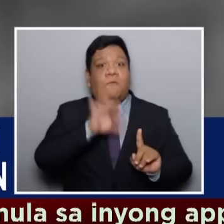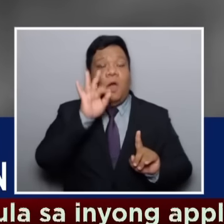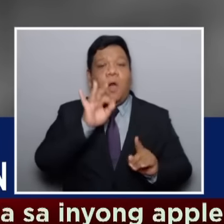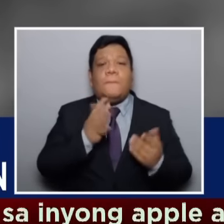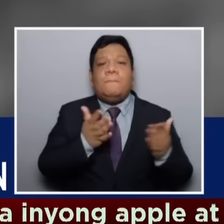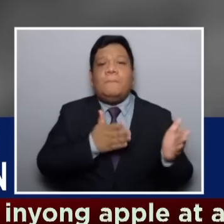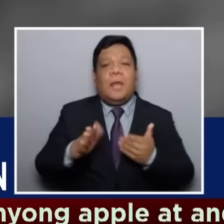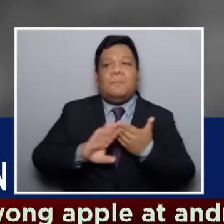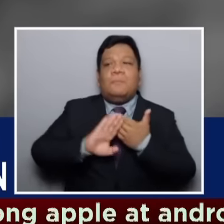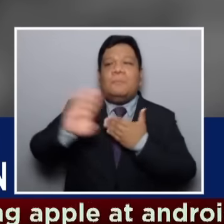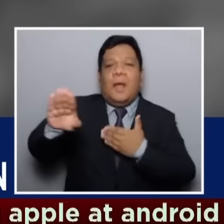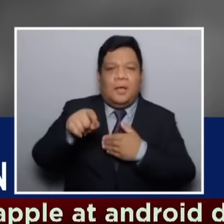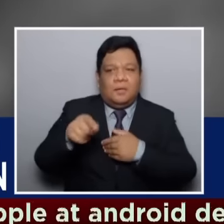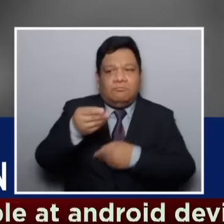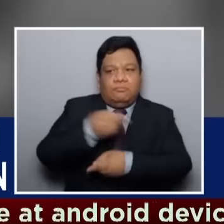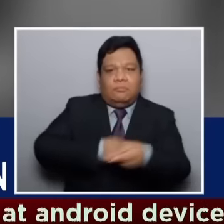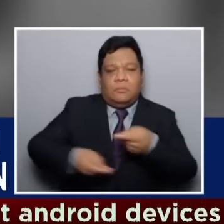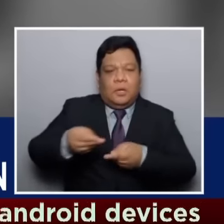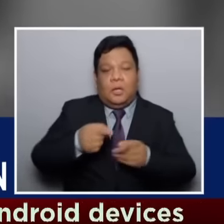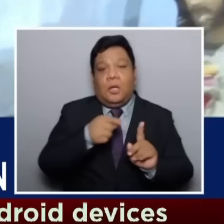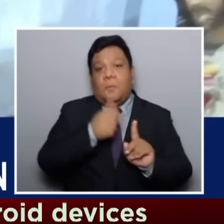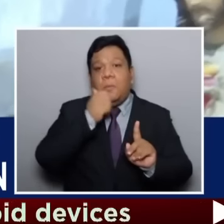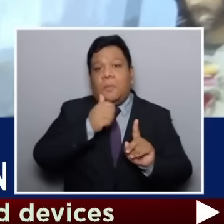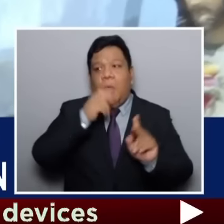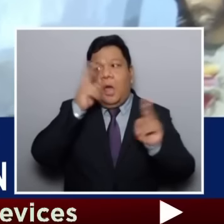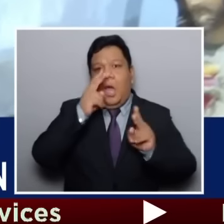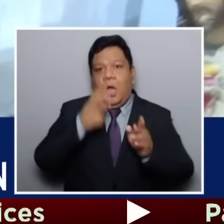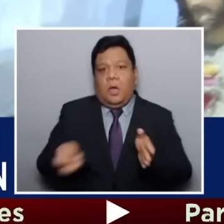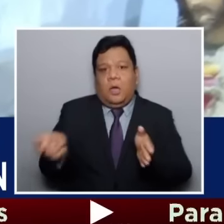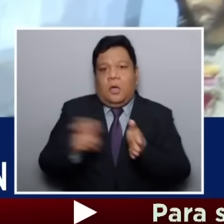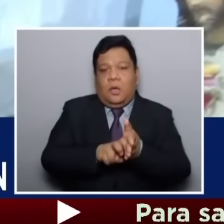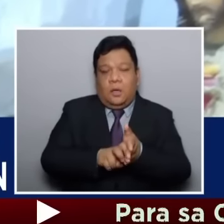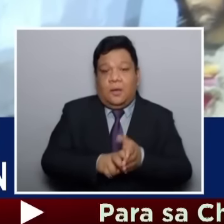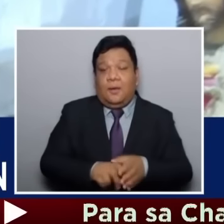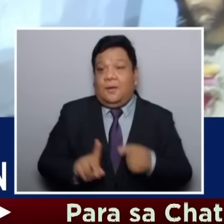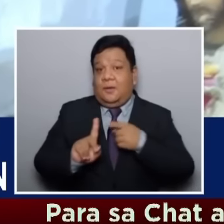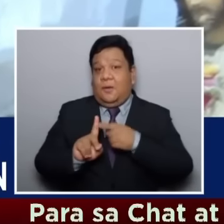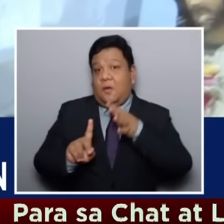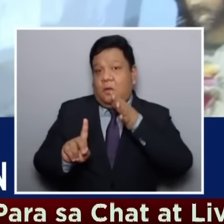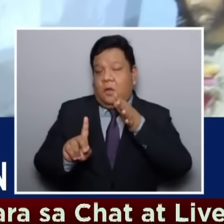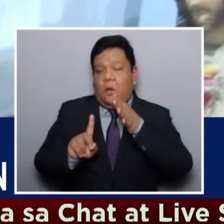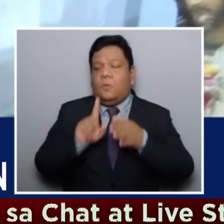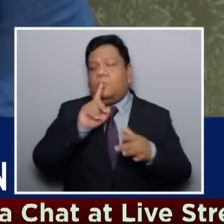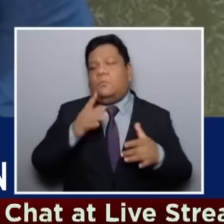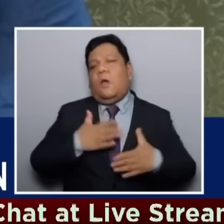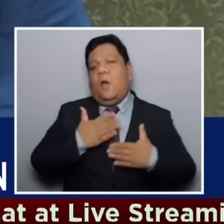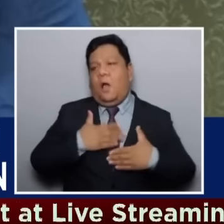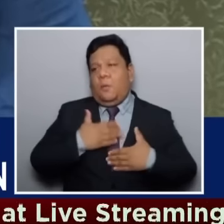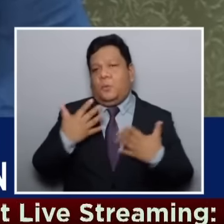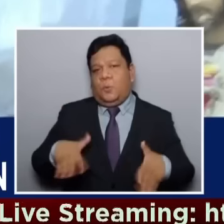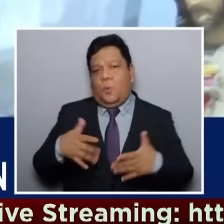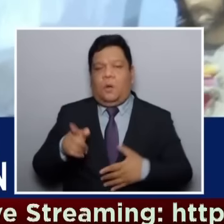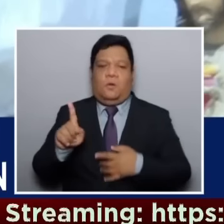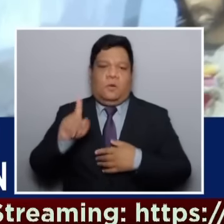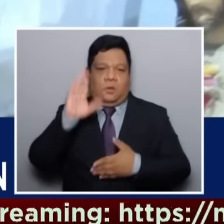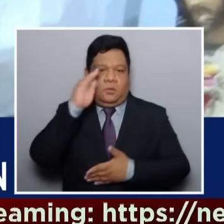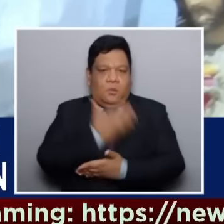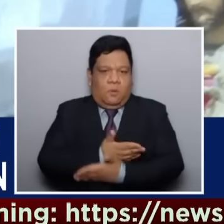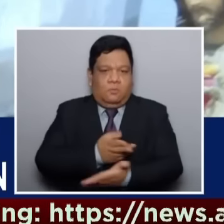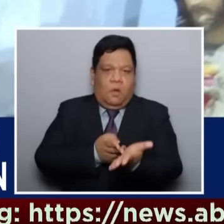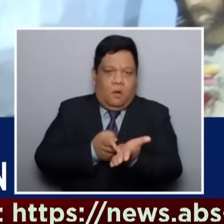pera at nagkamali ang babae na sinakyan. Ang nanay ni Martin, labis ang tuwa sa ipinakitang katapatan nito. Yung